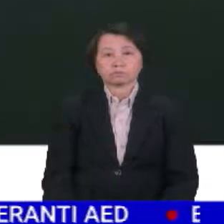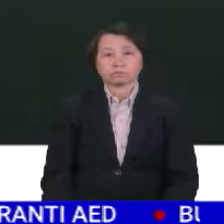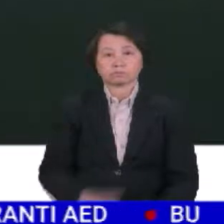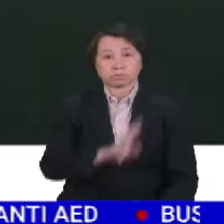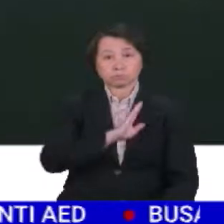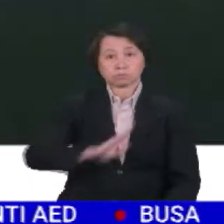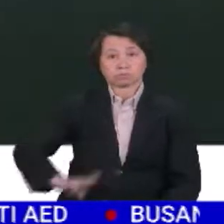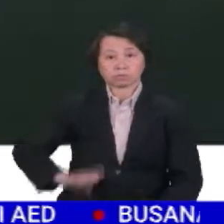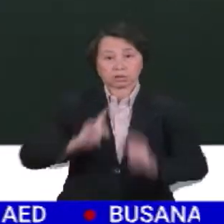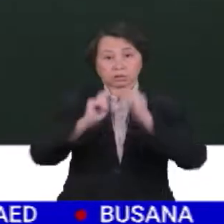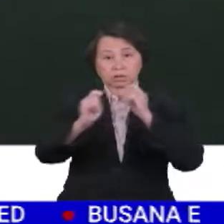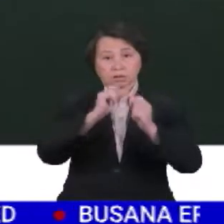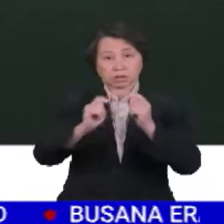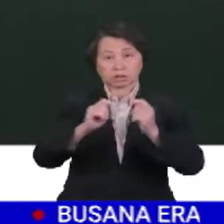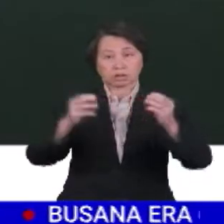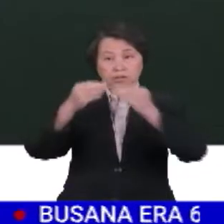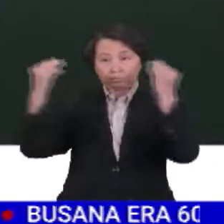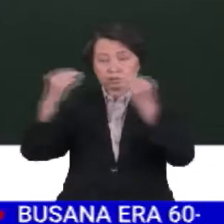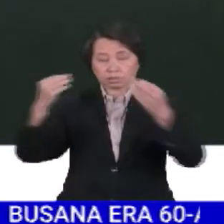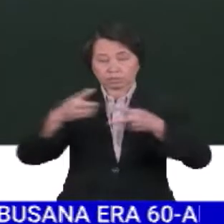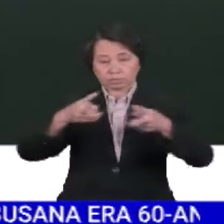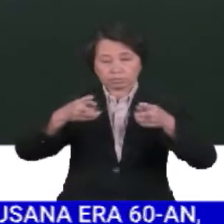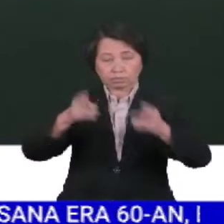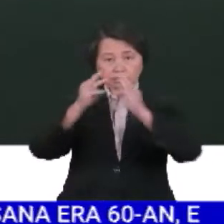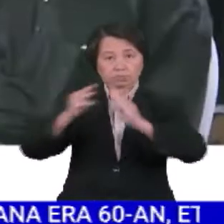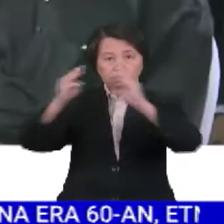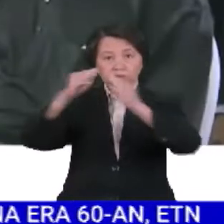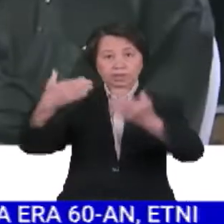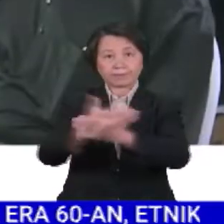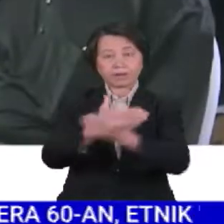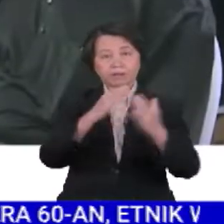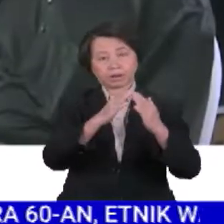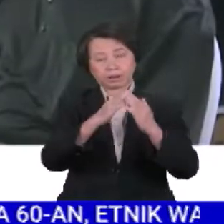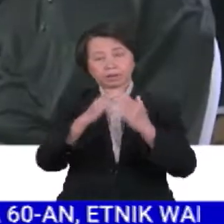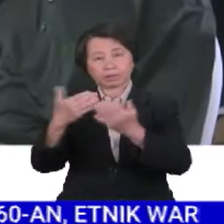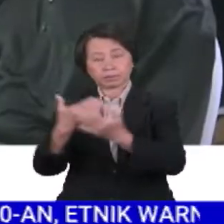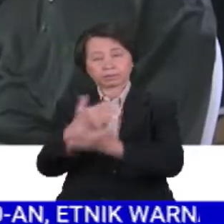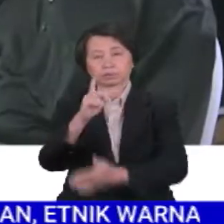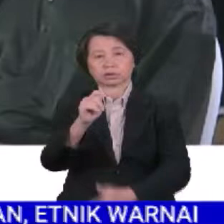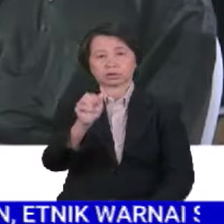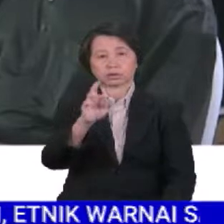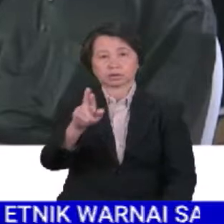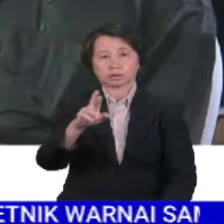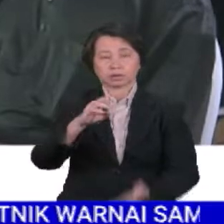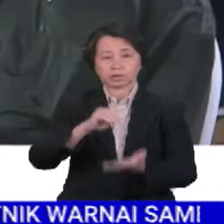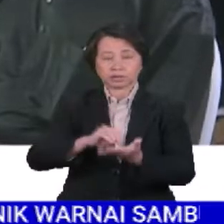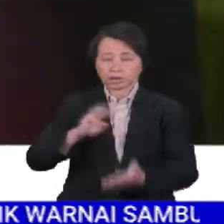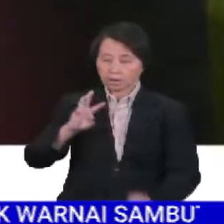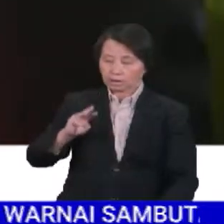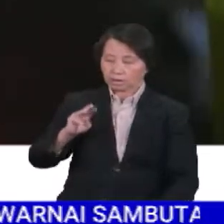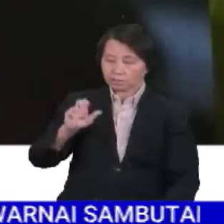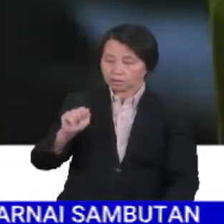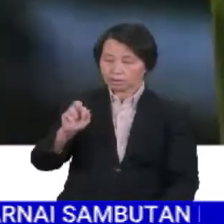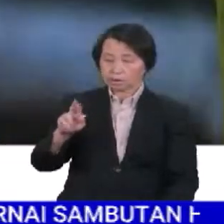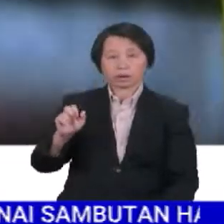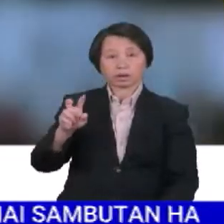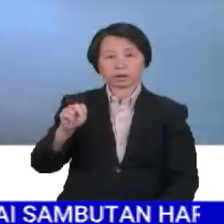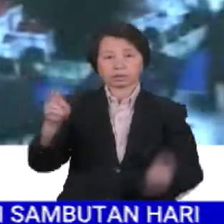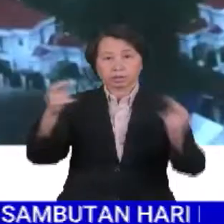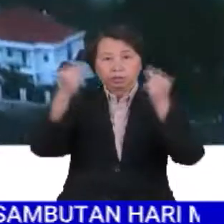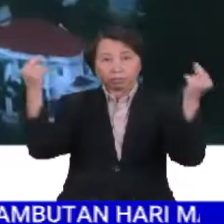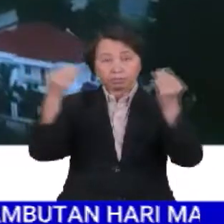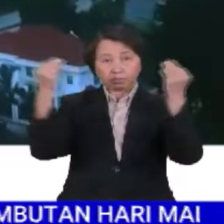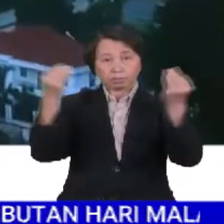Baginda bertitah demikian ketika majlis perasmian Masjid Baharu Bandar Tun Abdul Razak Jengke Maran. Pada majlis tersebut,